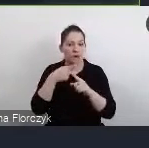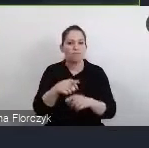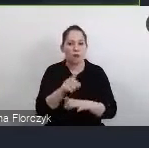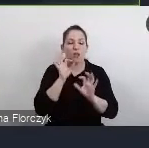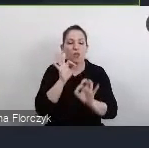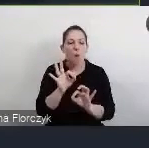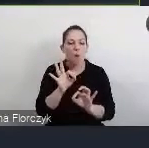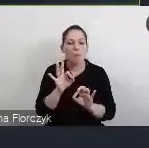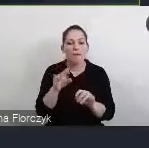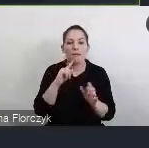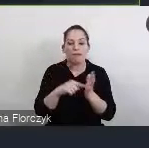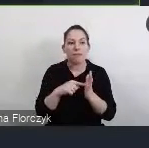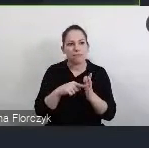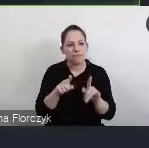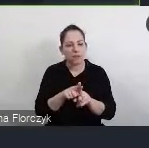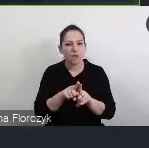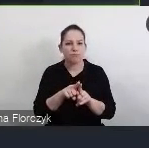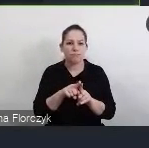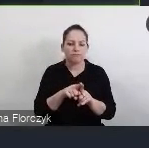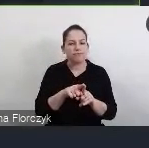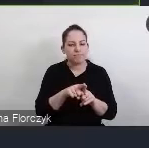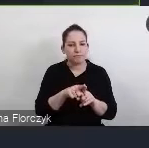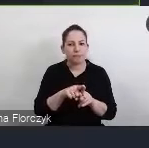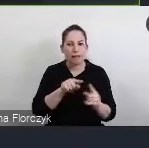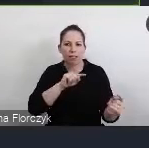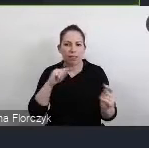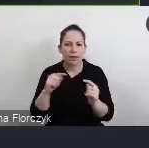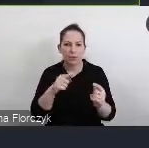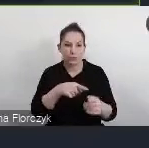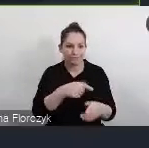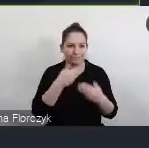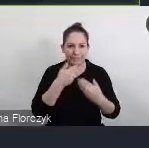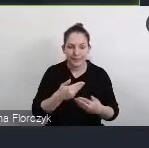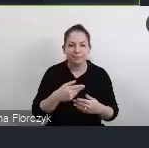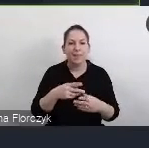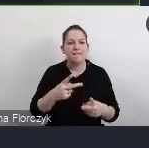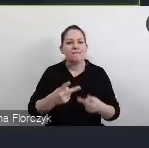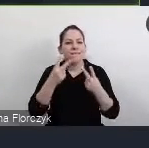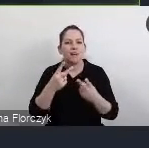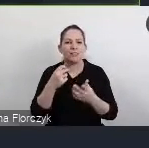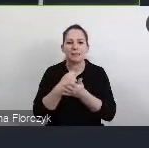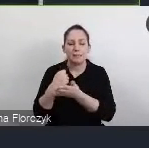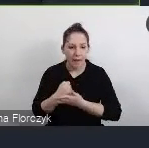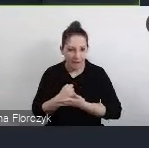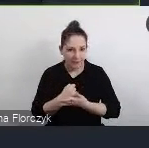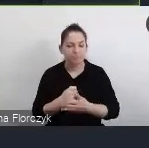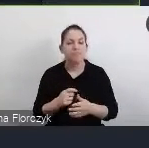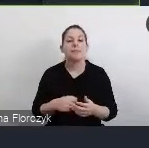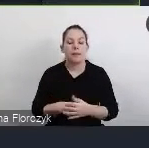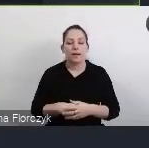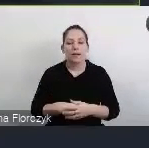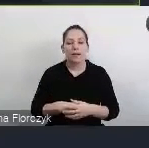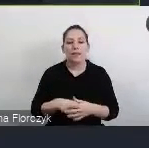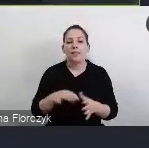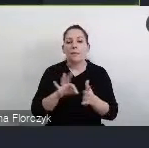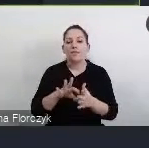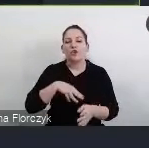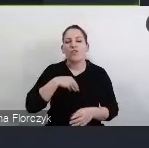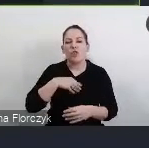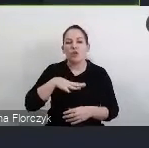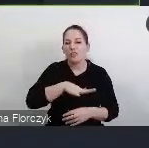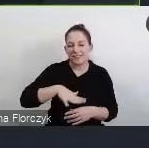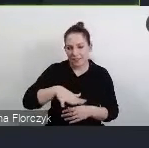taka płaszczyzna do pewnej jakby dyskusji o tych ważnych aspektach. No, niewątpliwie tutaj w Świętokrzyskim to jest